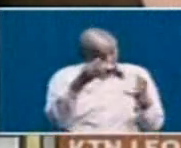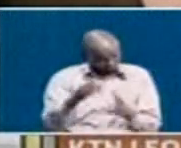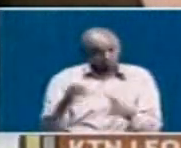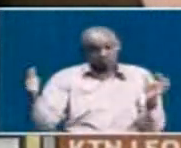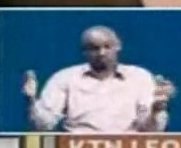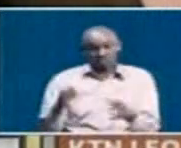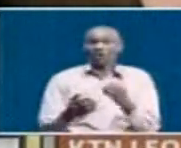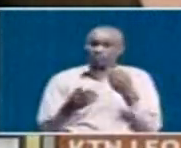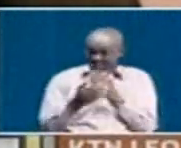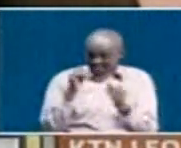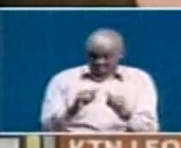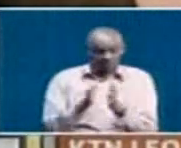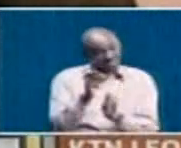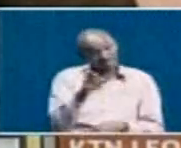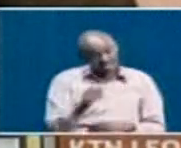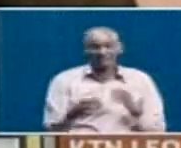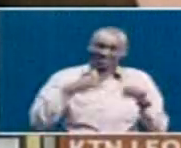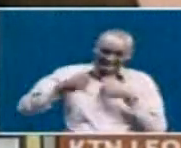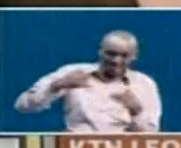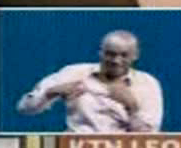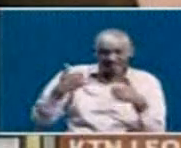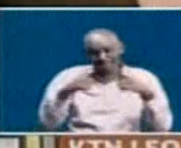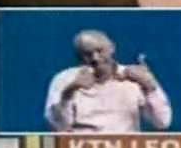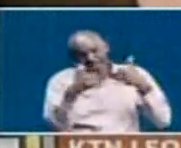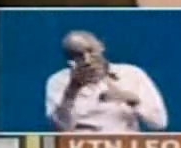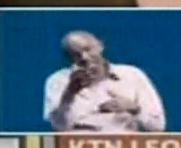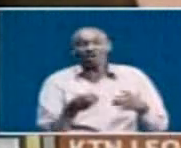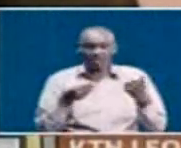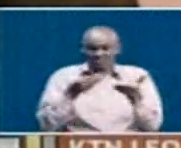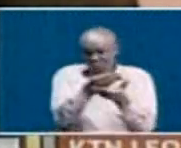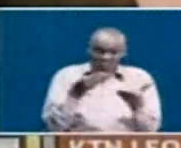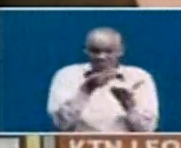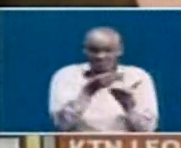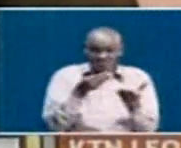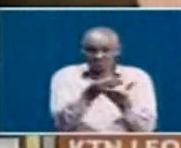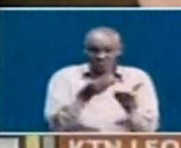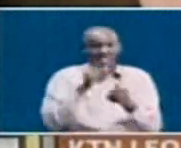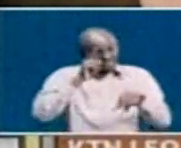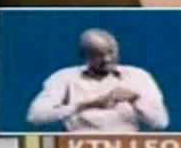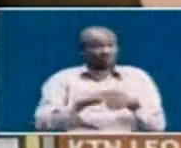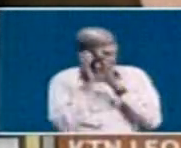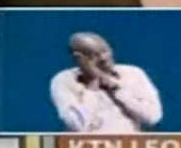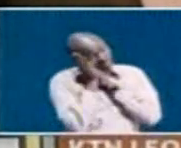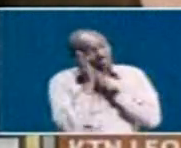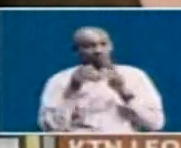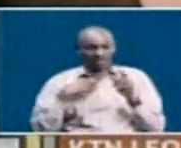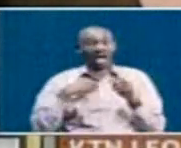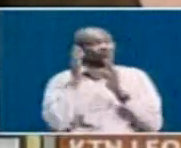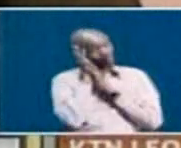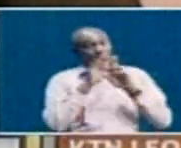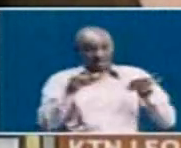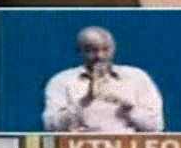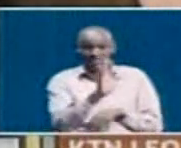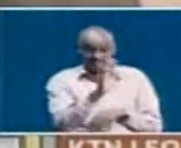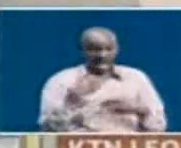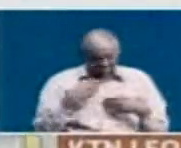Wanakuja, tuna shida na wao hapa, wanacheza, tunawafeed, ikifika ni masaa ya kulala, tuko na restroom pahali